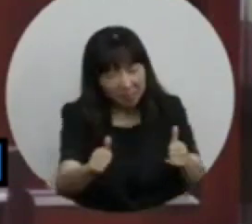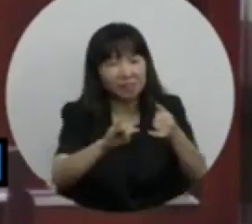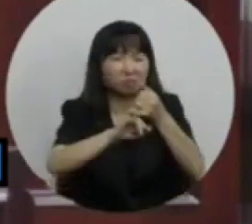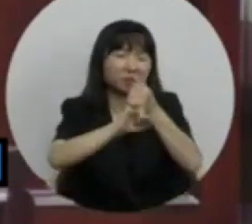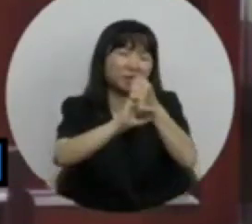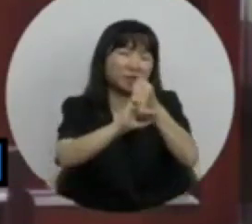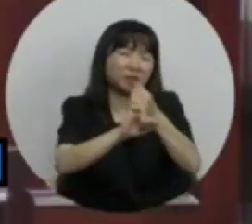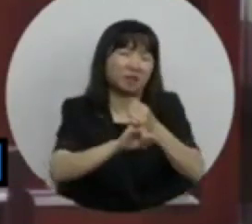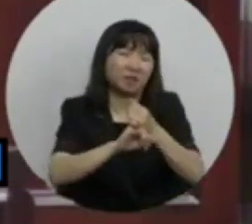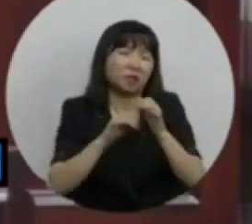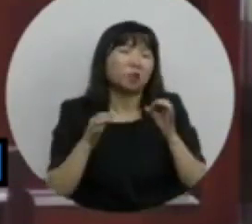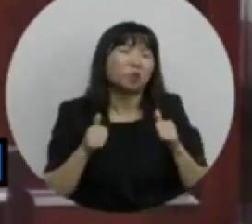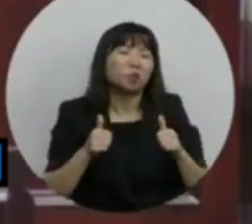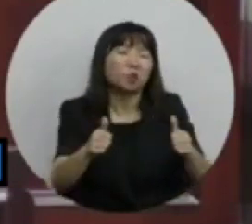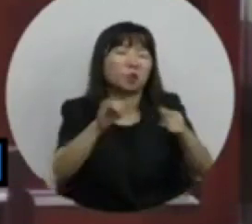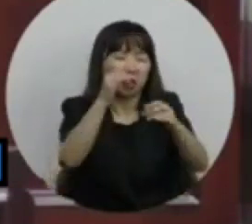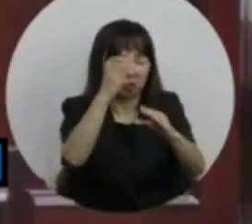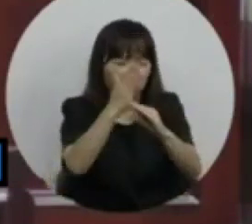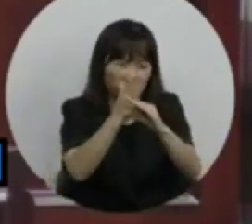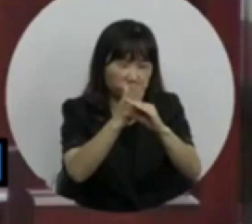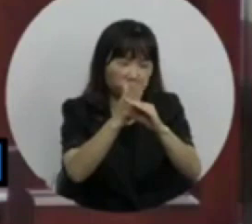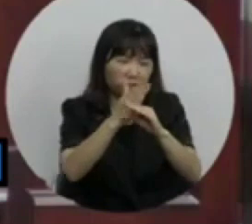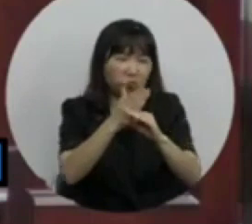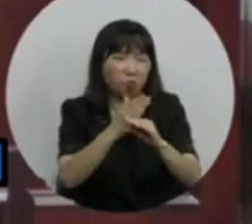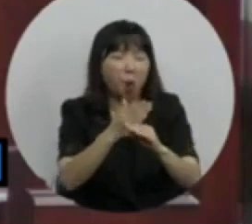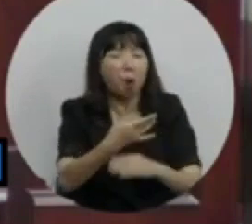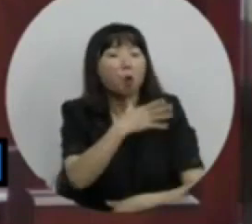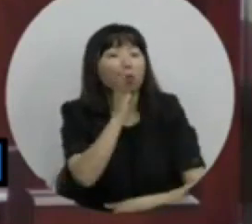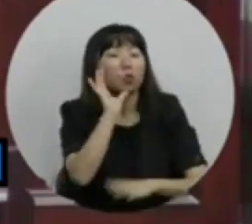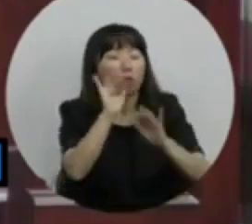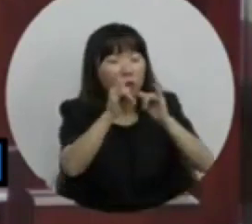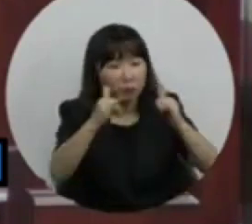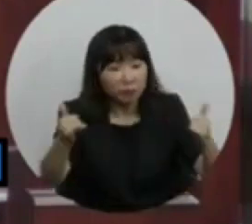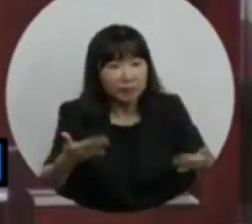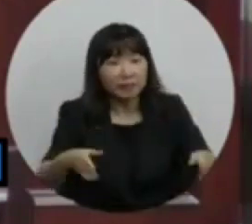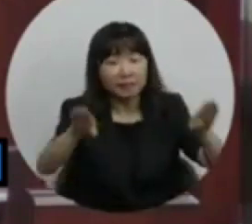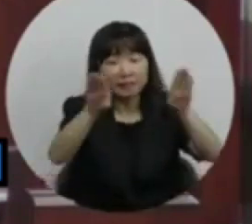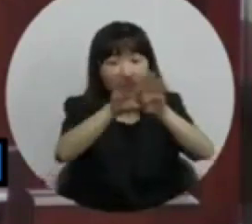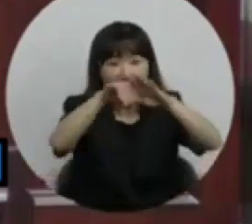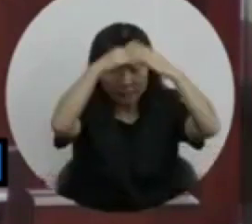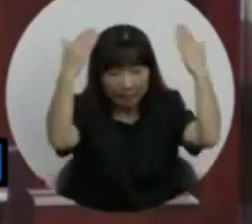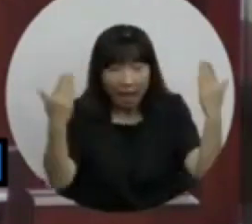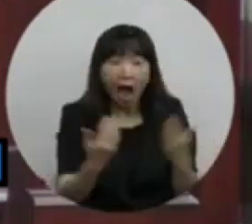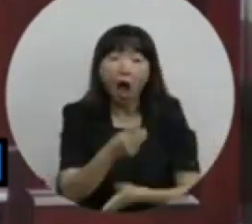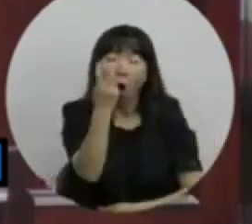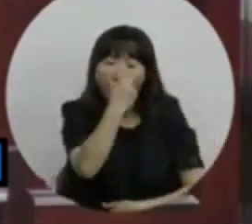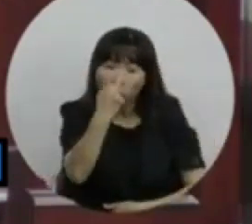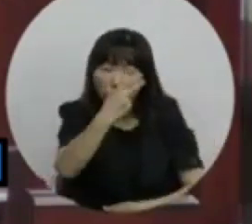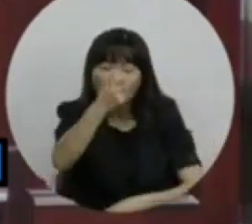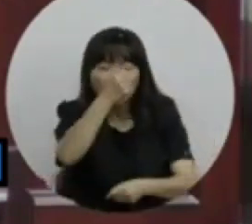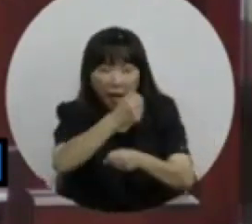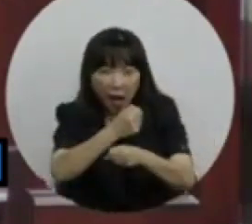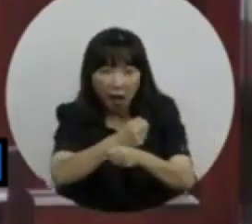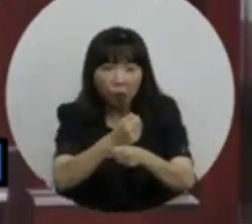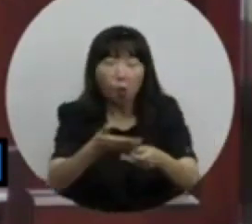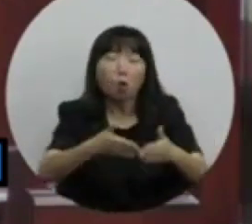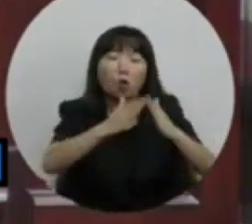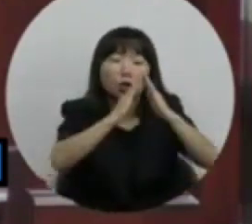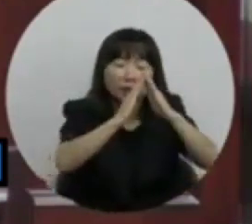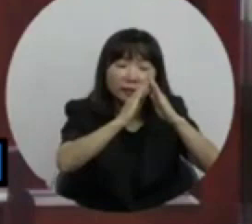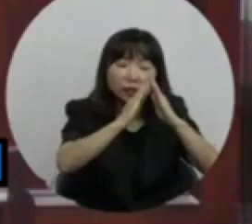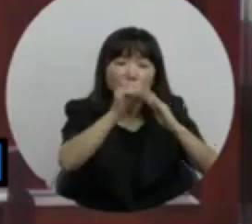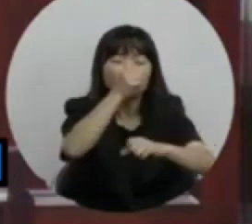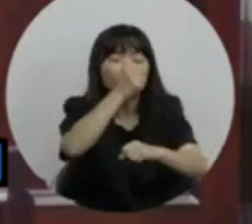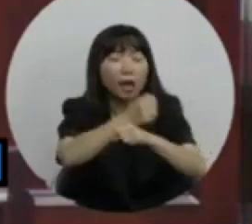또한 마을 경로당 지원을 확대하기 위해 경로당 전수조사와 함께 신축 대상과